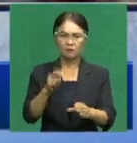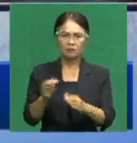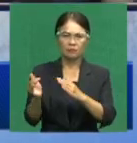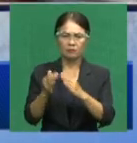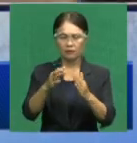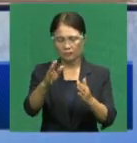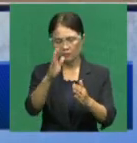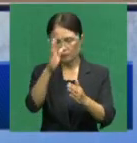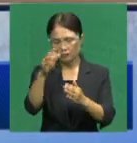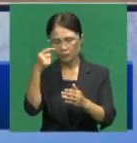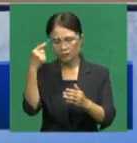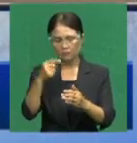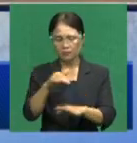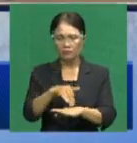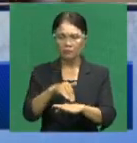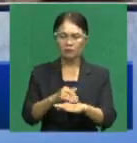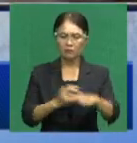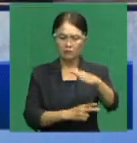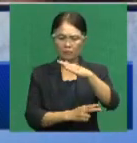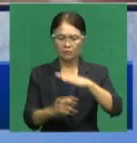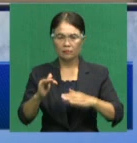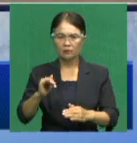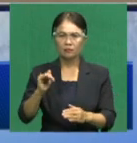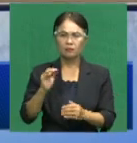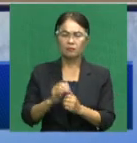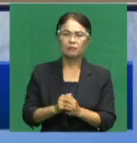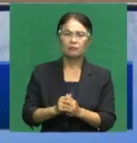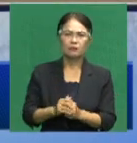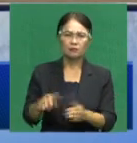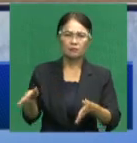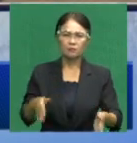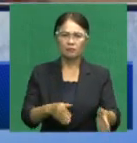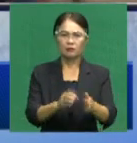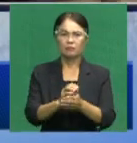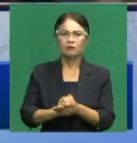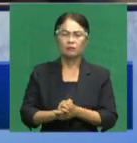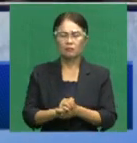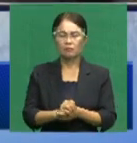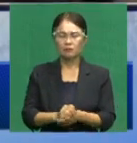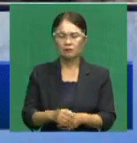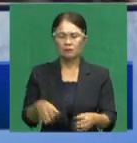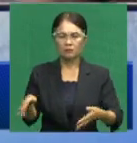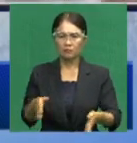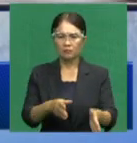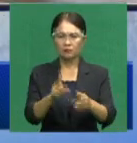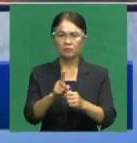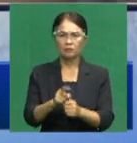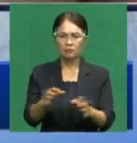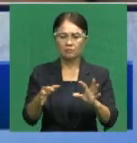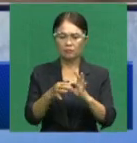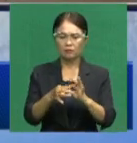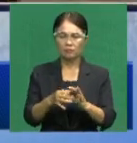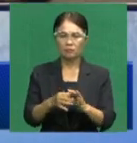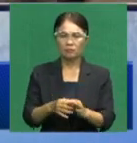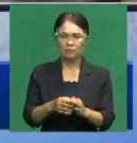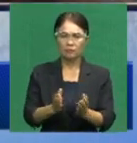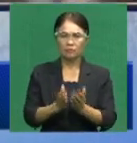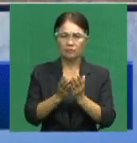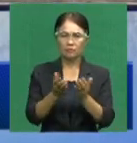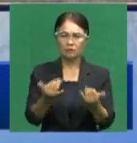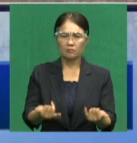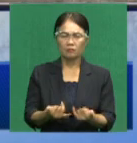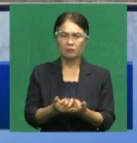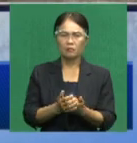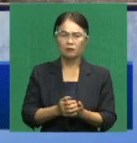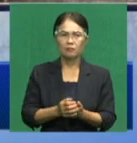ក្រុងតាខ្មៅទៅស្ពានព្រែកសំរោងឆ្ពោះទៅផ្លូវថៃកើលទៅក៏អាចធ្វើដំណើរតាមផ្លូវជាតិលេខ1ដែរចង់ភ្ជាប់ទៅនឹងការដាក់សាឡាងនេះបន្តិ